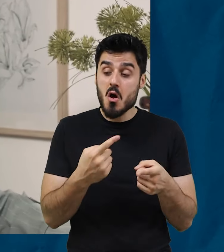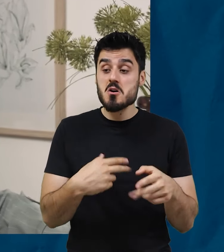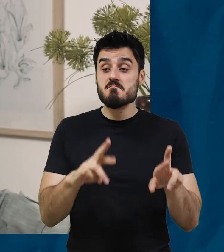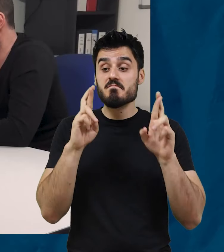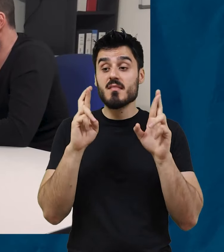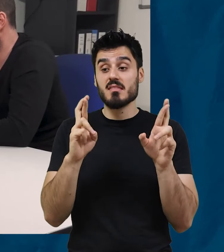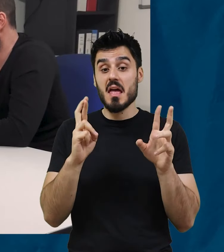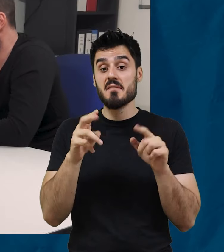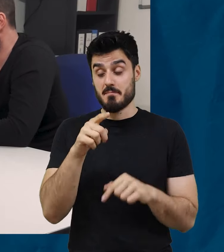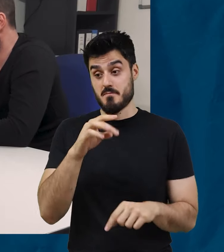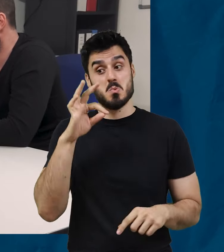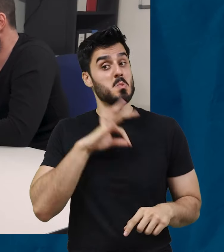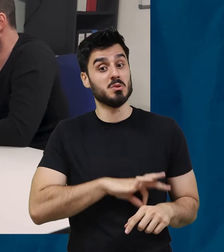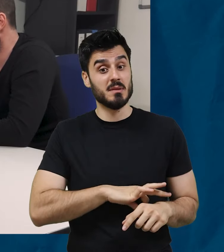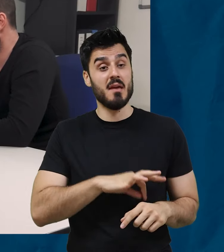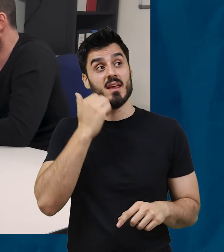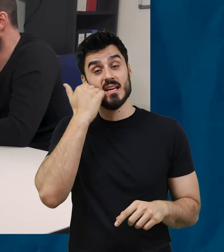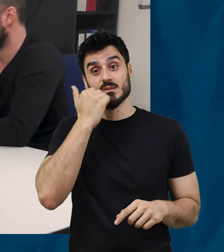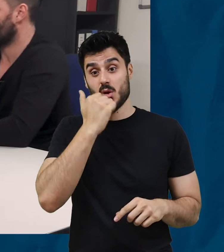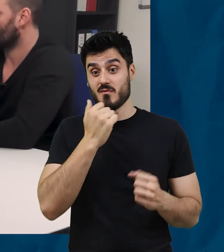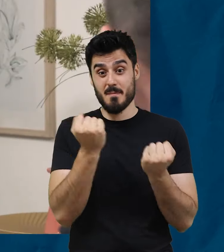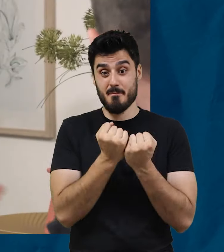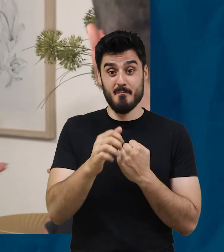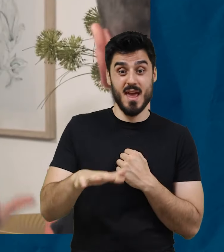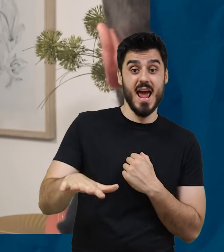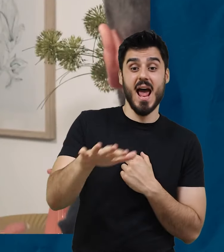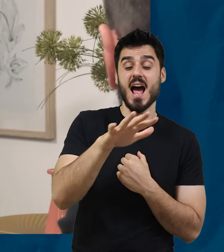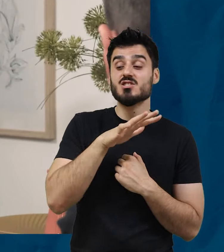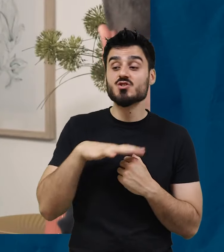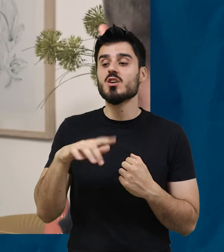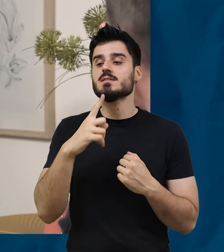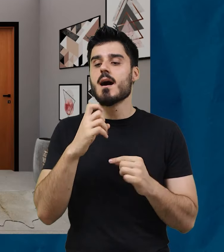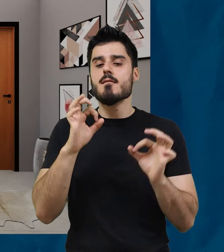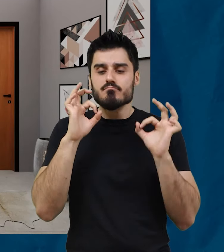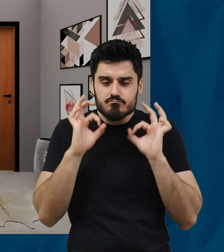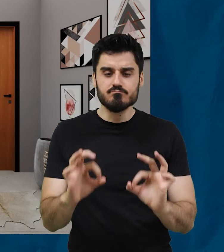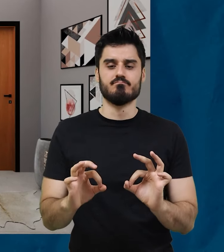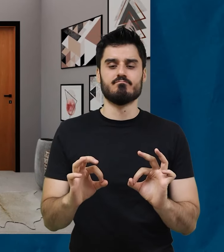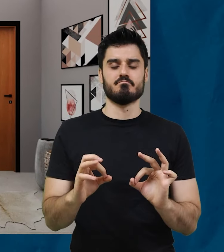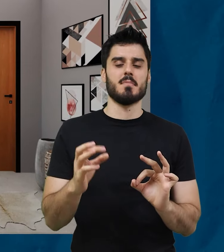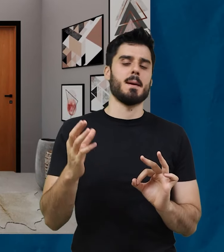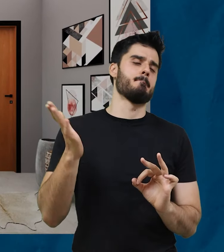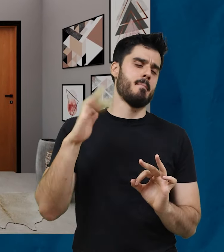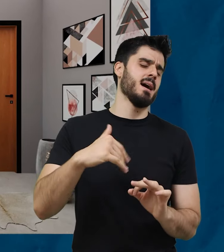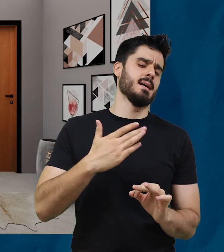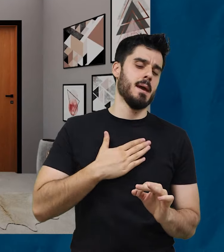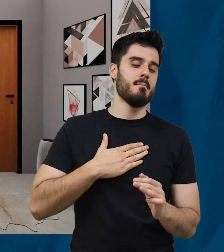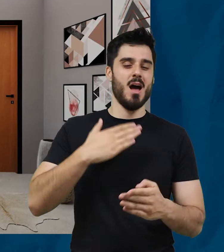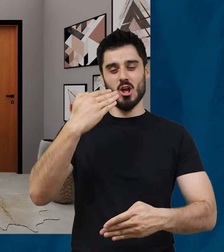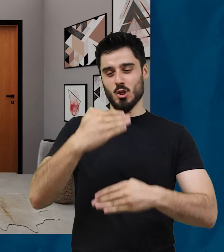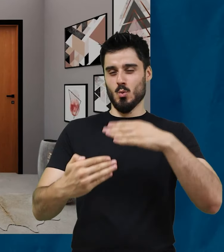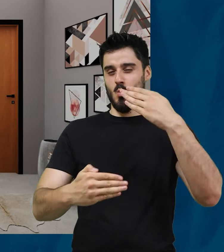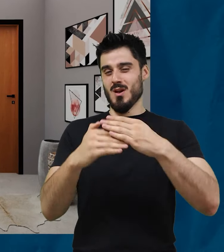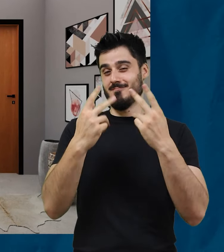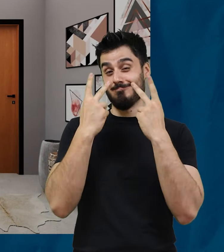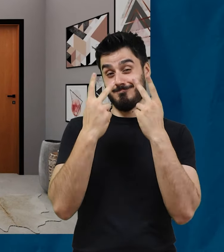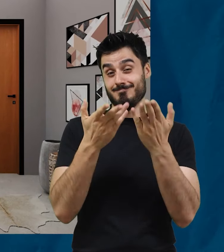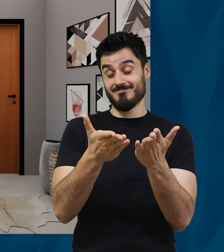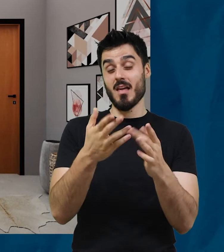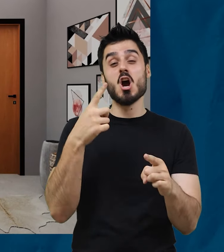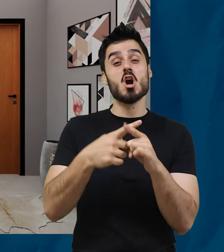който успяхме да използваме пространството стана функционална. Пак сме заложили тухлената стена, която имаме и